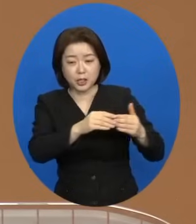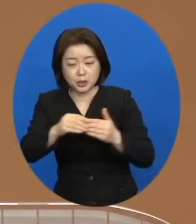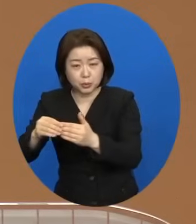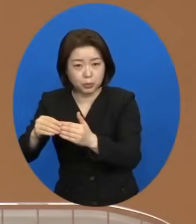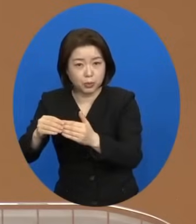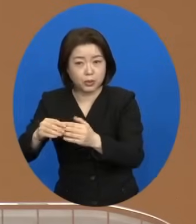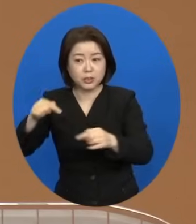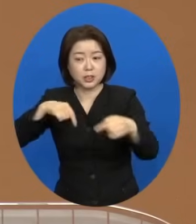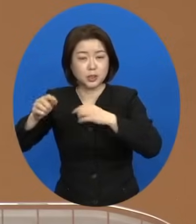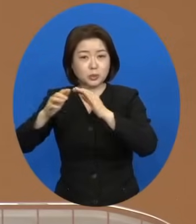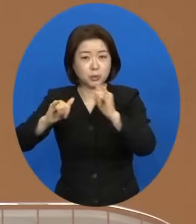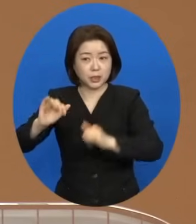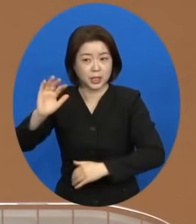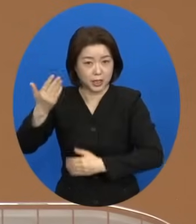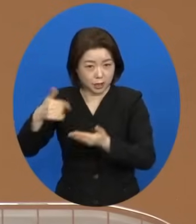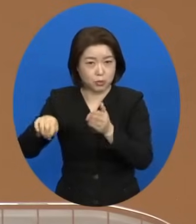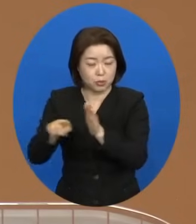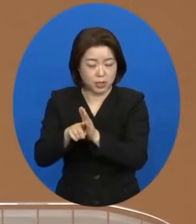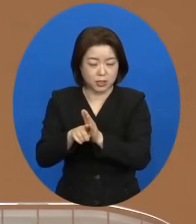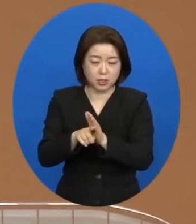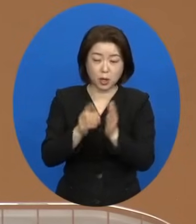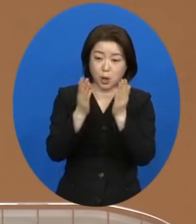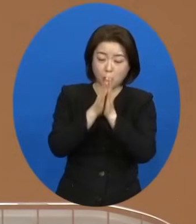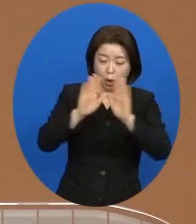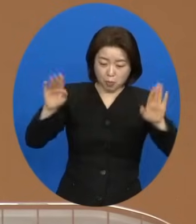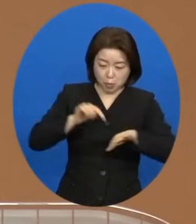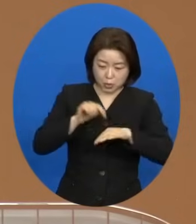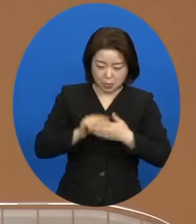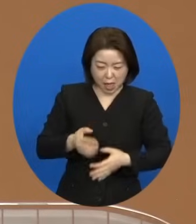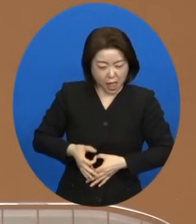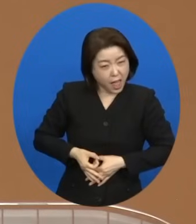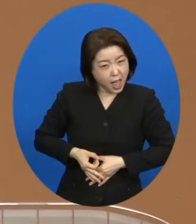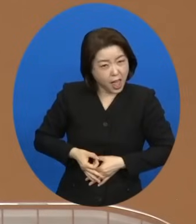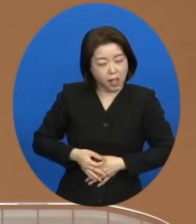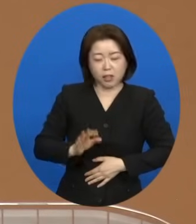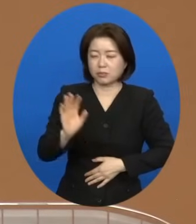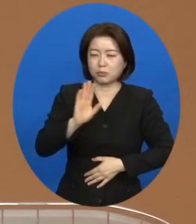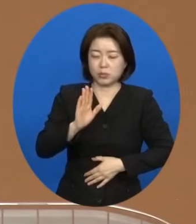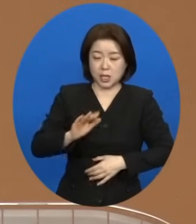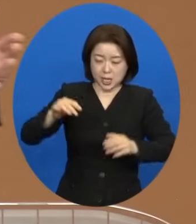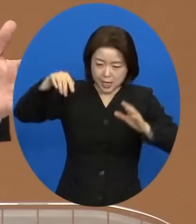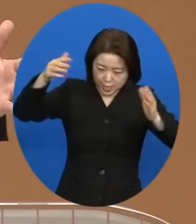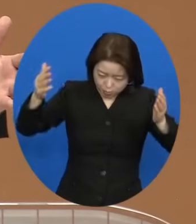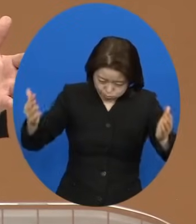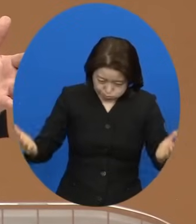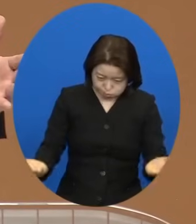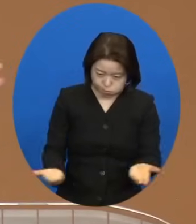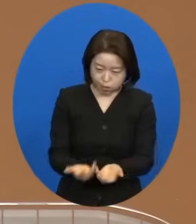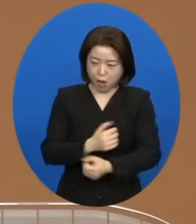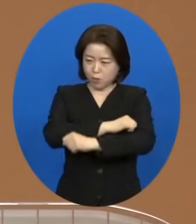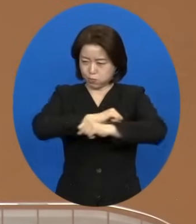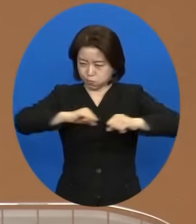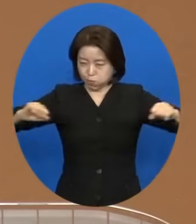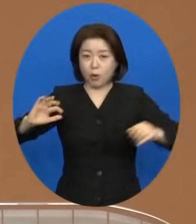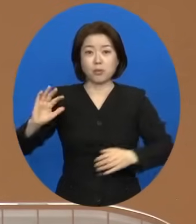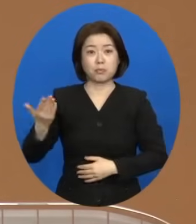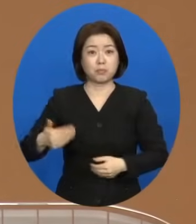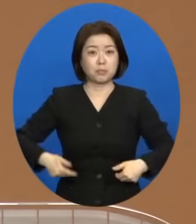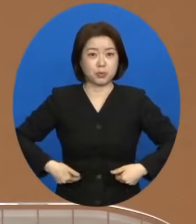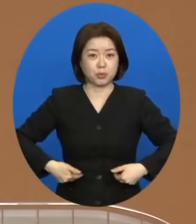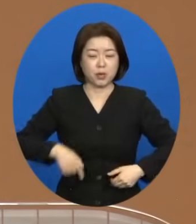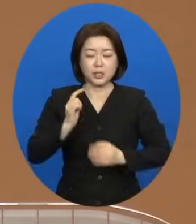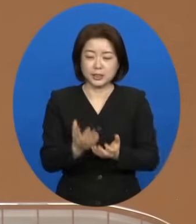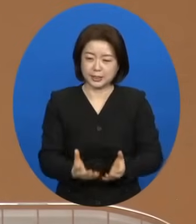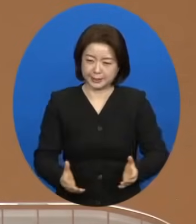되려면 그의 그릇이요 좁아서 되겠습니까 깊어 하면서 동시에 넓어야 하기 때문에 그 그릇을